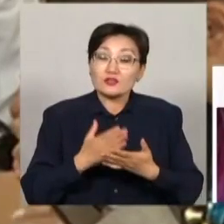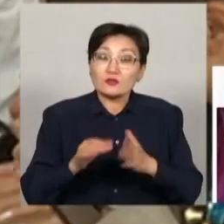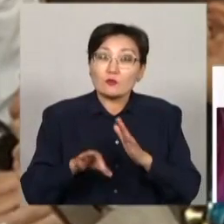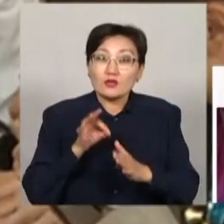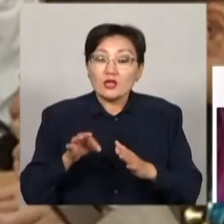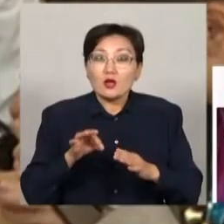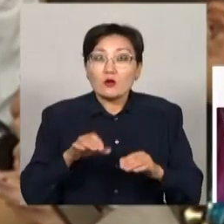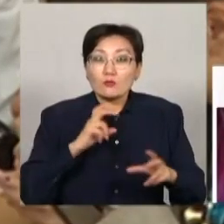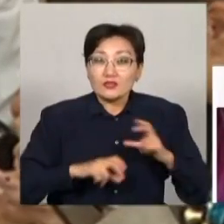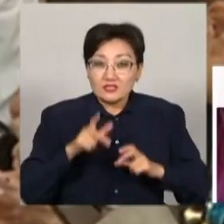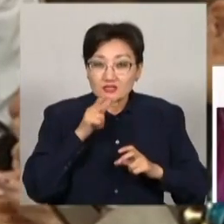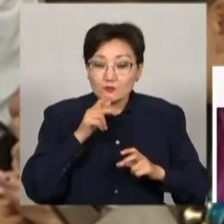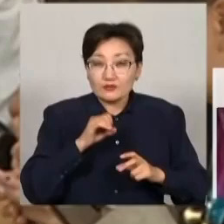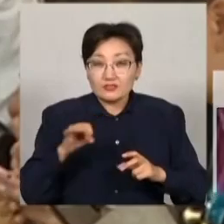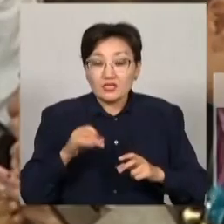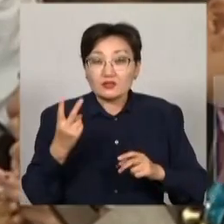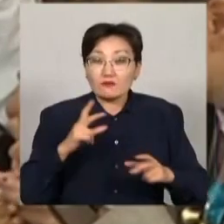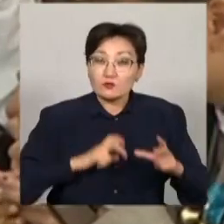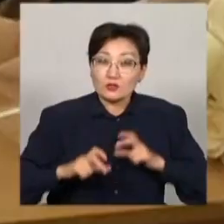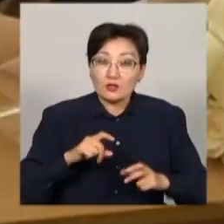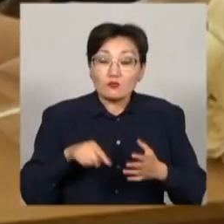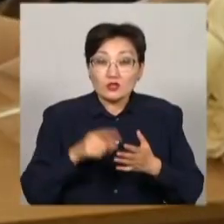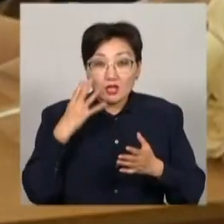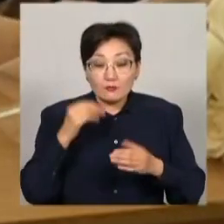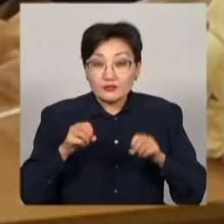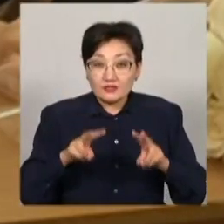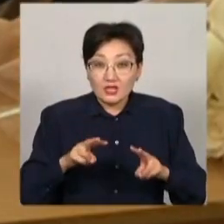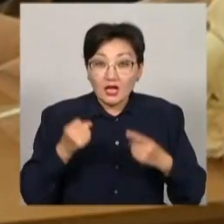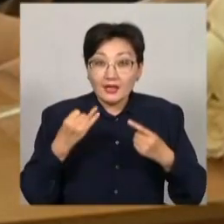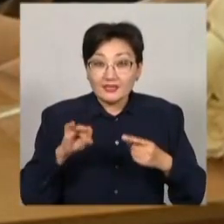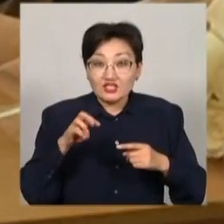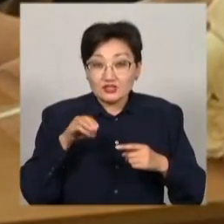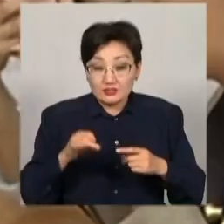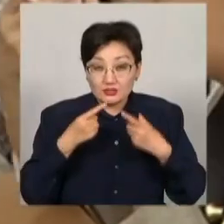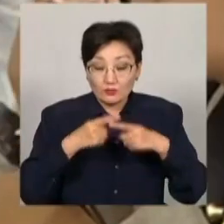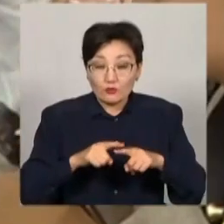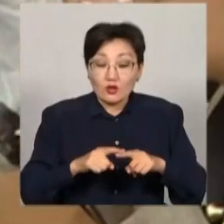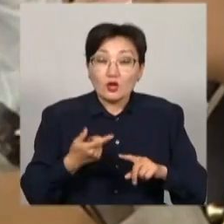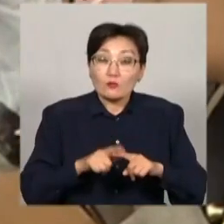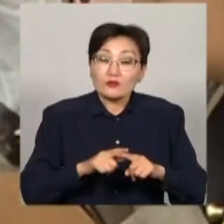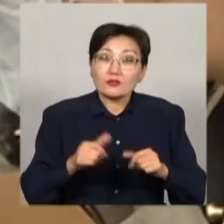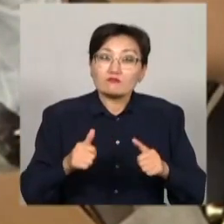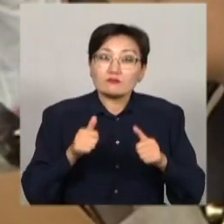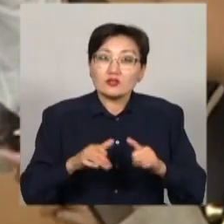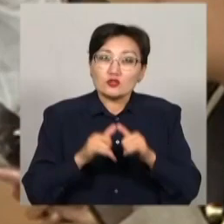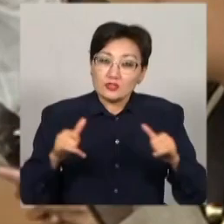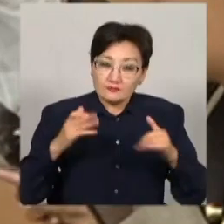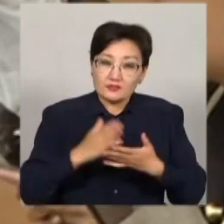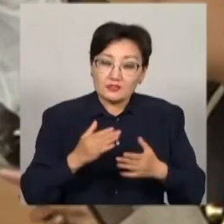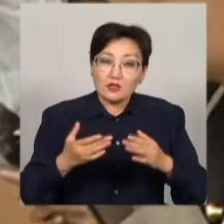унесет кореи южной и до университета в алматы специально сайте программист очень хорошая перспектива и